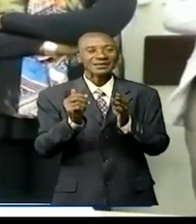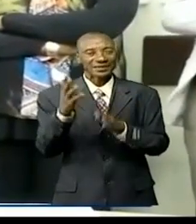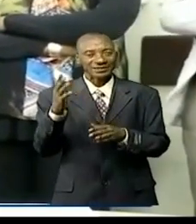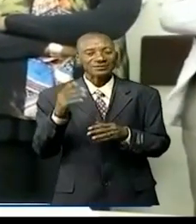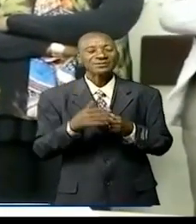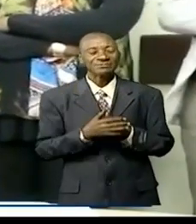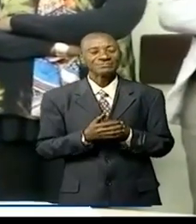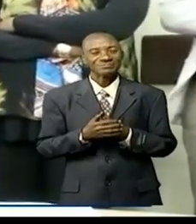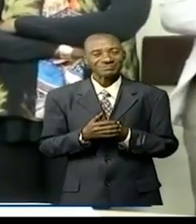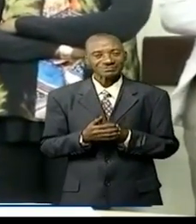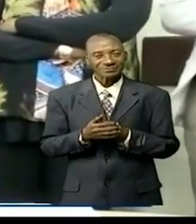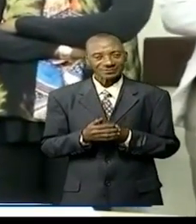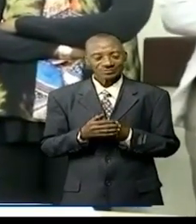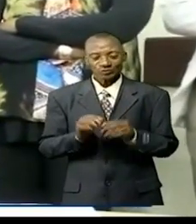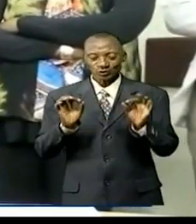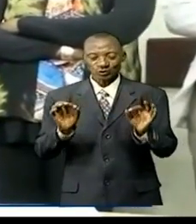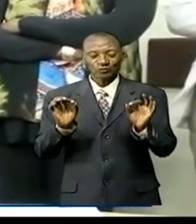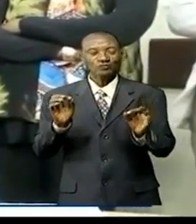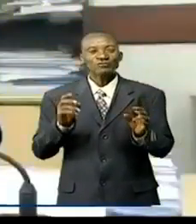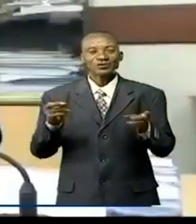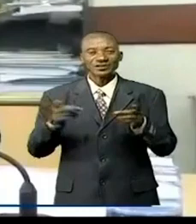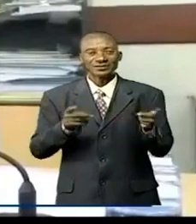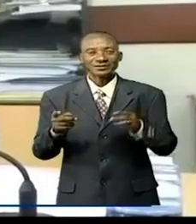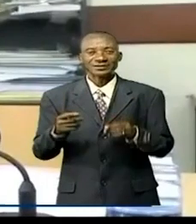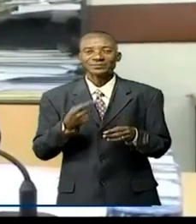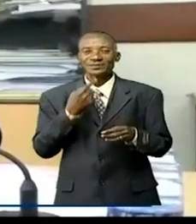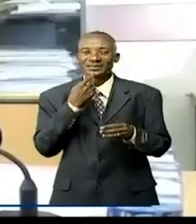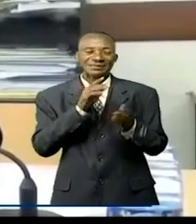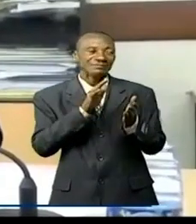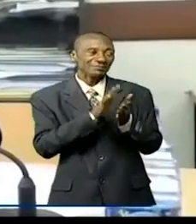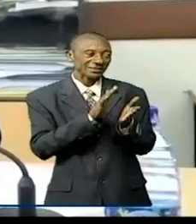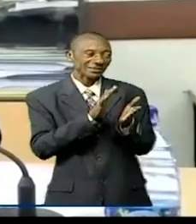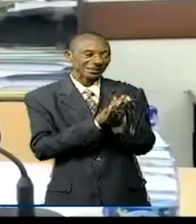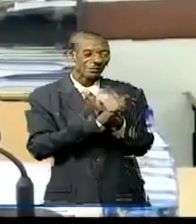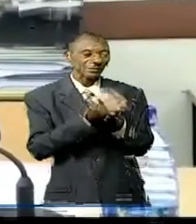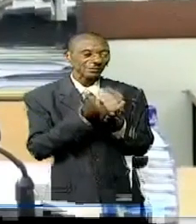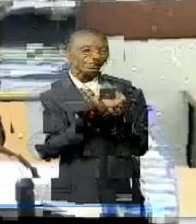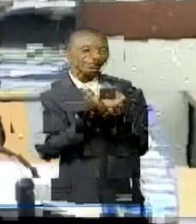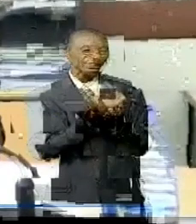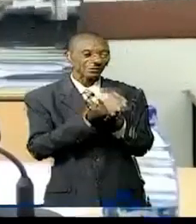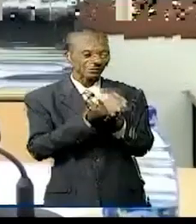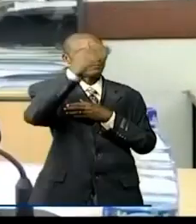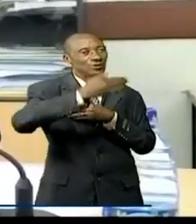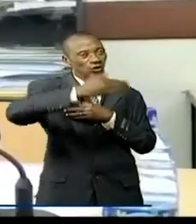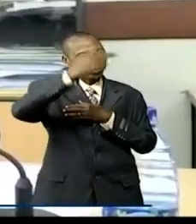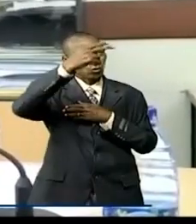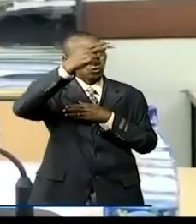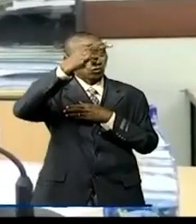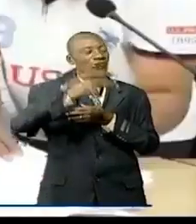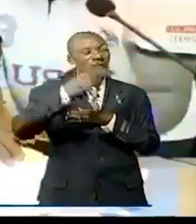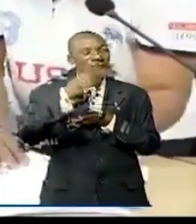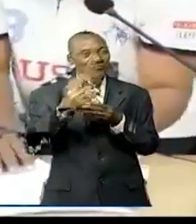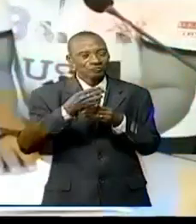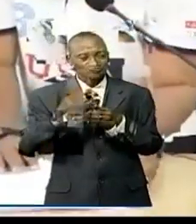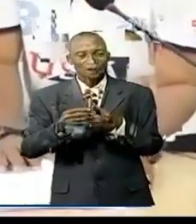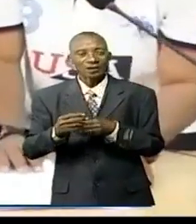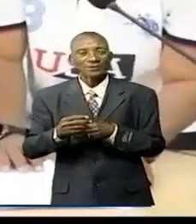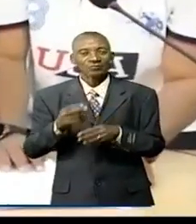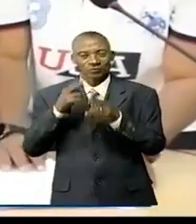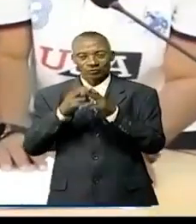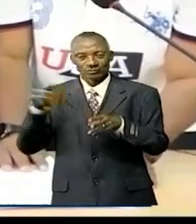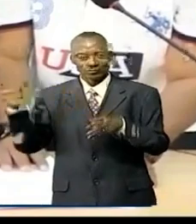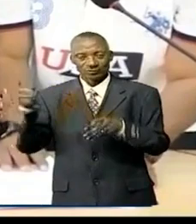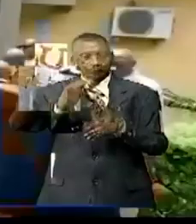Belinga, directeur entrant, a remercié sa hiérarchie pour avoir placé la confiance en sa